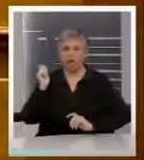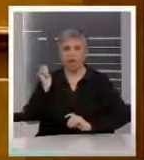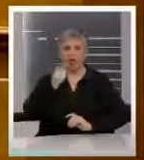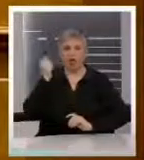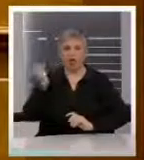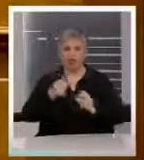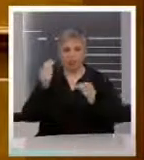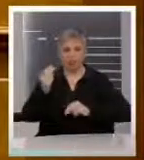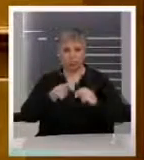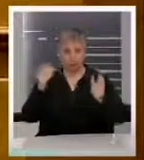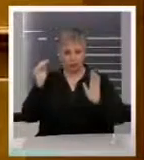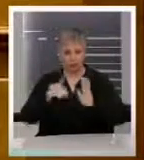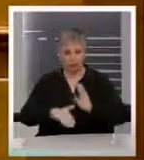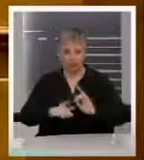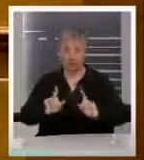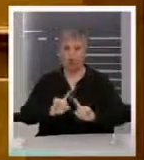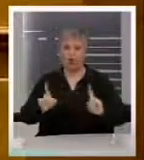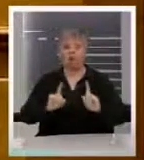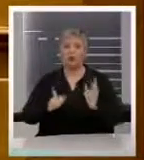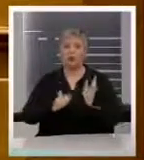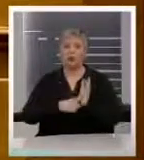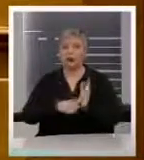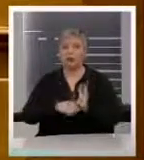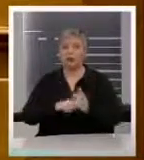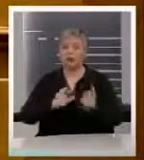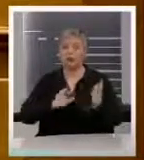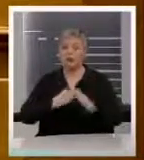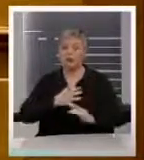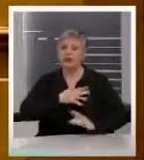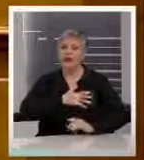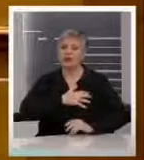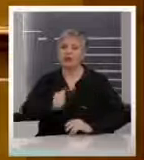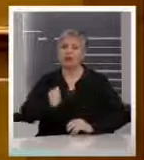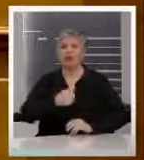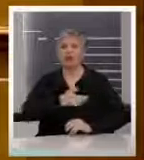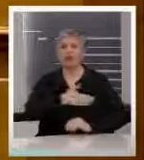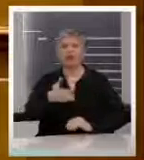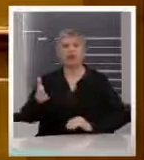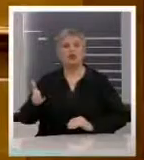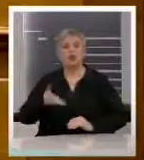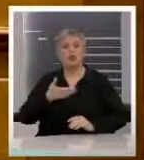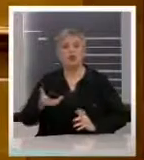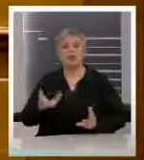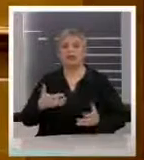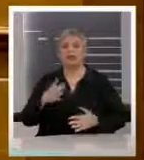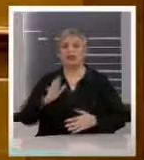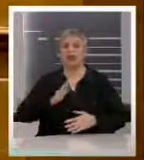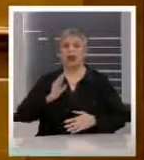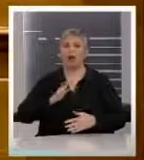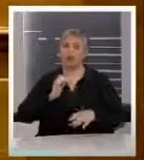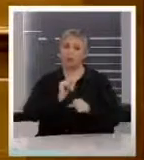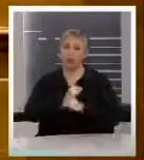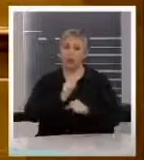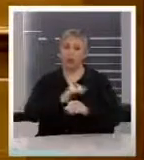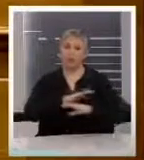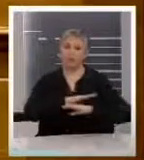αυτό, πρέπει όλοι να σταθούμε με εμπιστοσύνη απέναντι στις ένοπλες δυνάμεις και στο προσωπικό τους. Θέλω στο σημείο αυτό δε